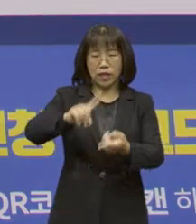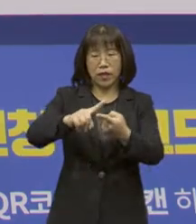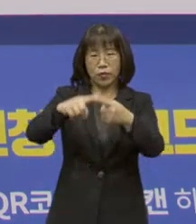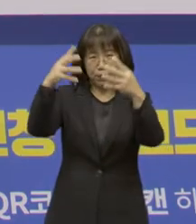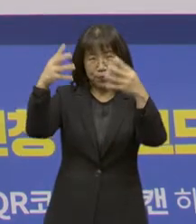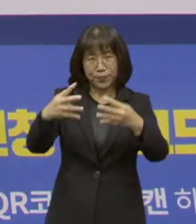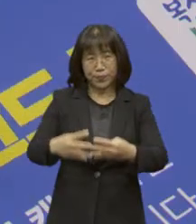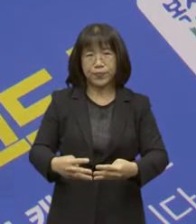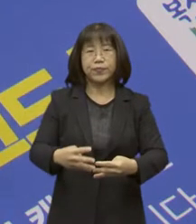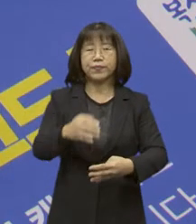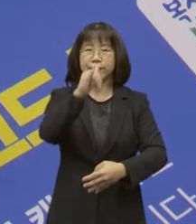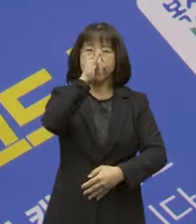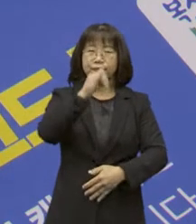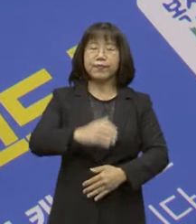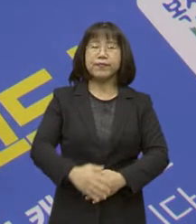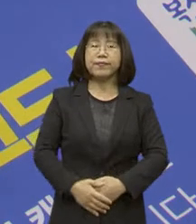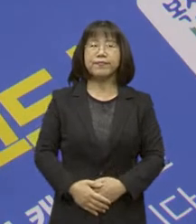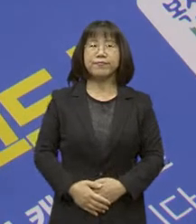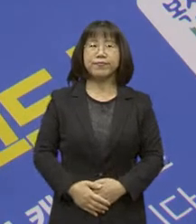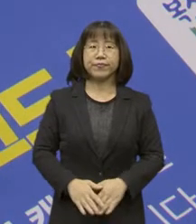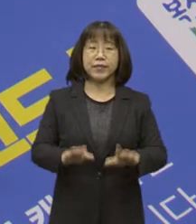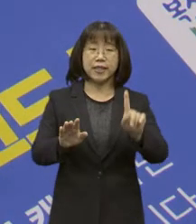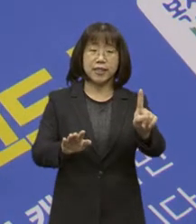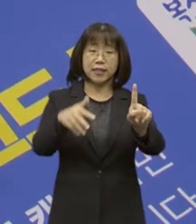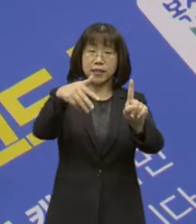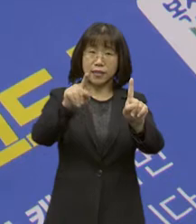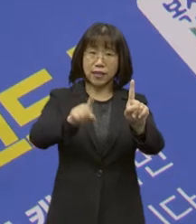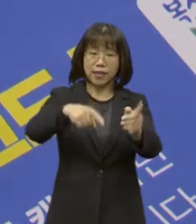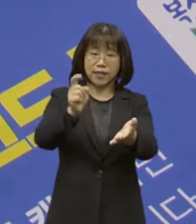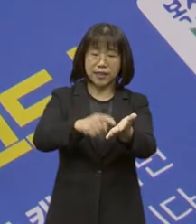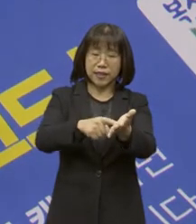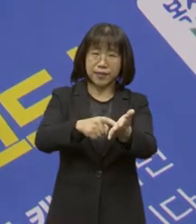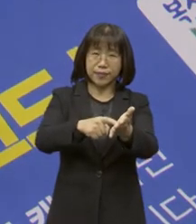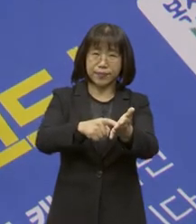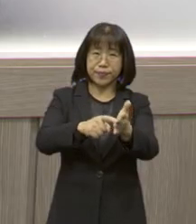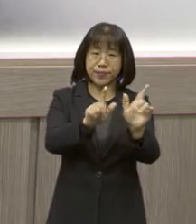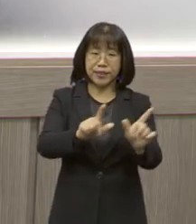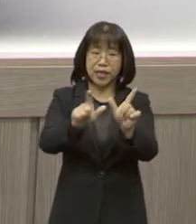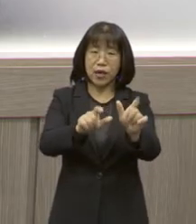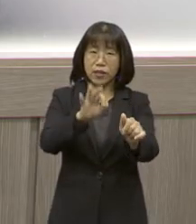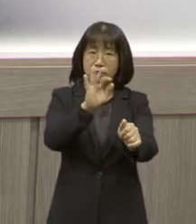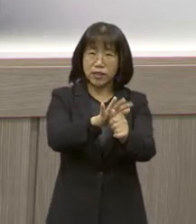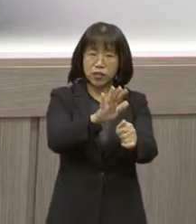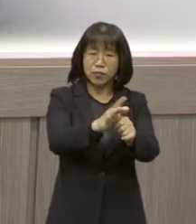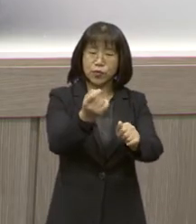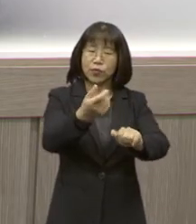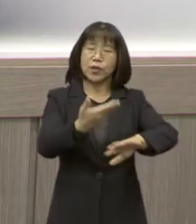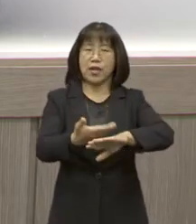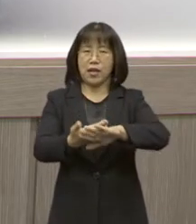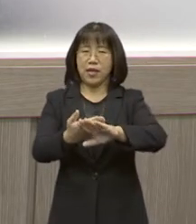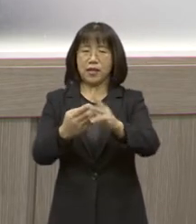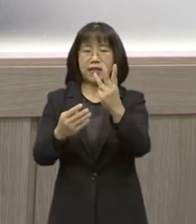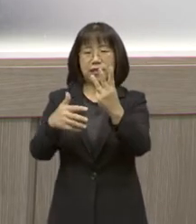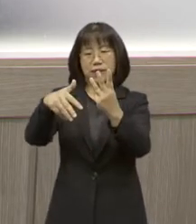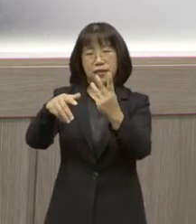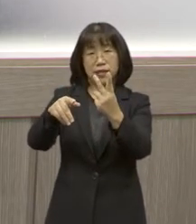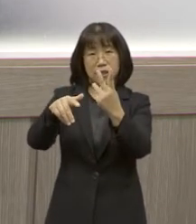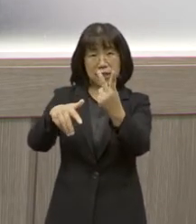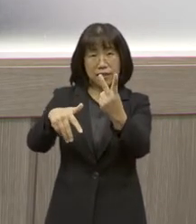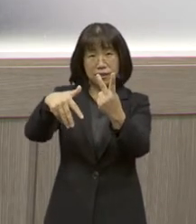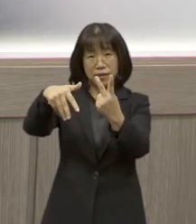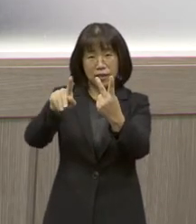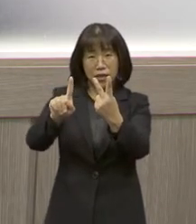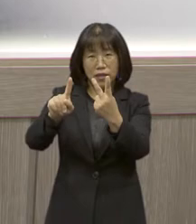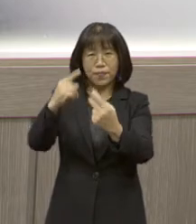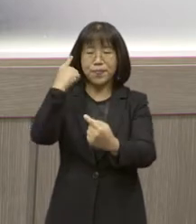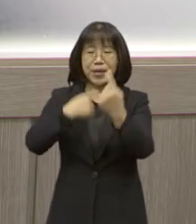출생년도 끝자리에 따른 요일제 로 운영됩니다 1차 긴급 재난 지역문화 달리 이 차는